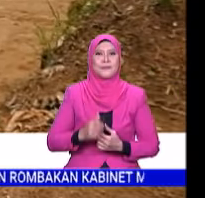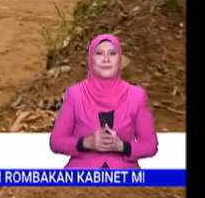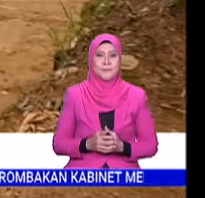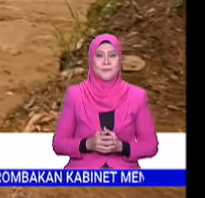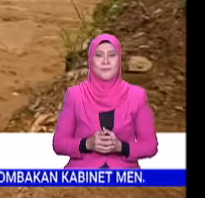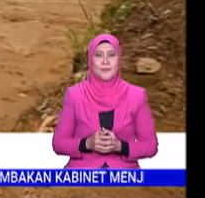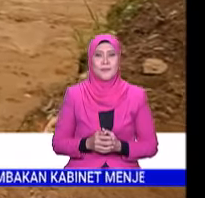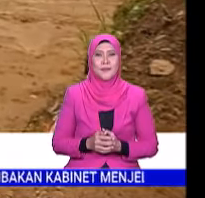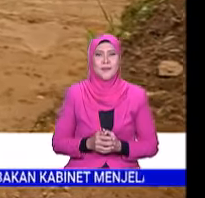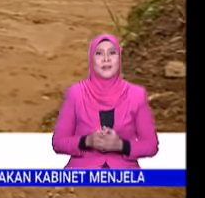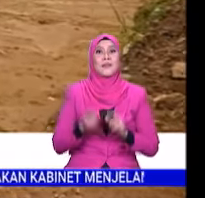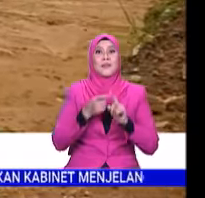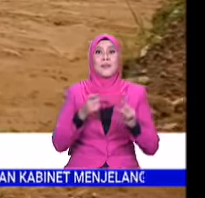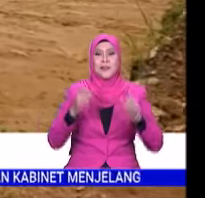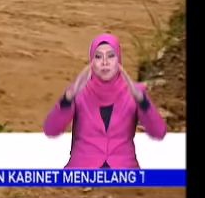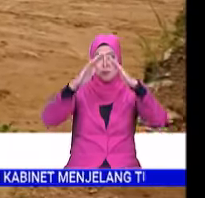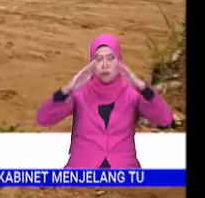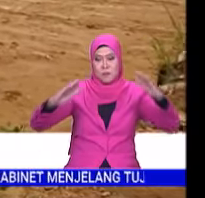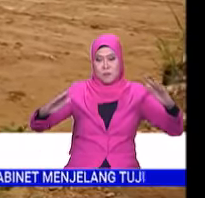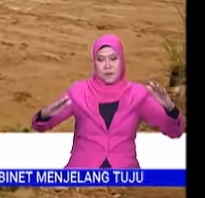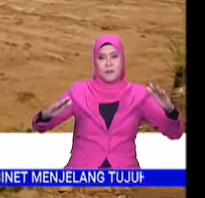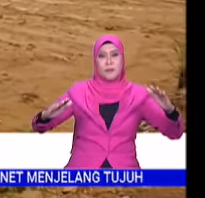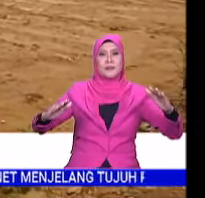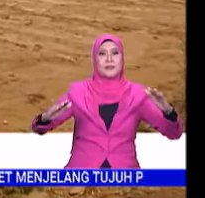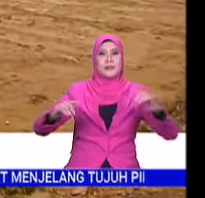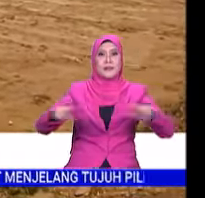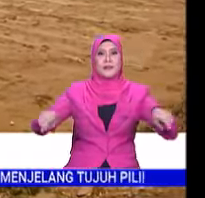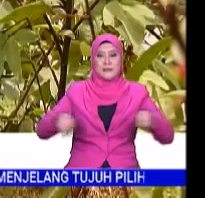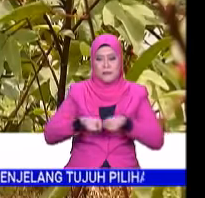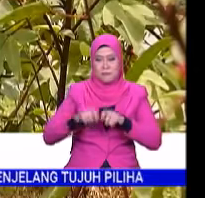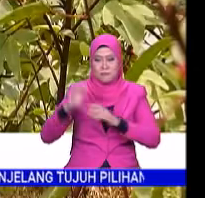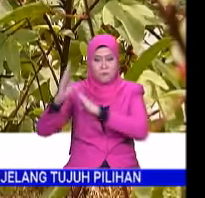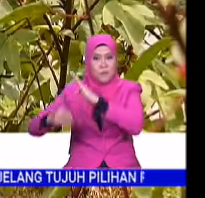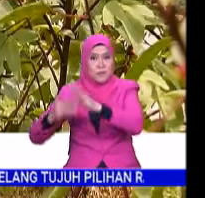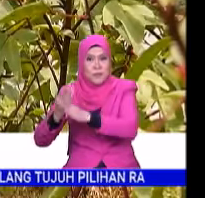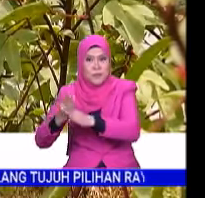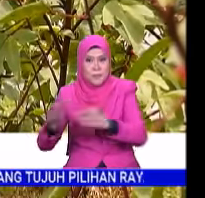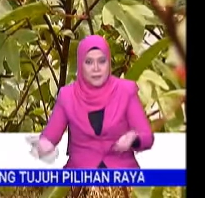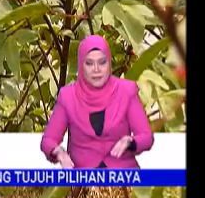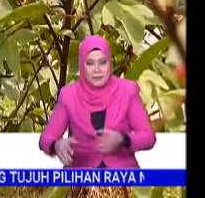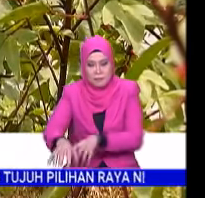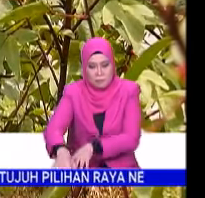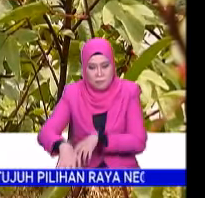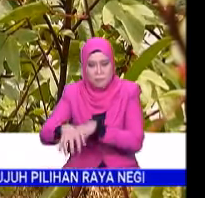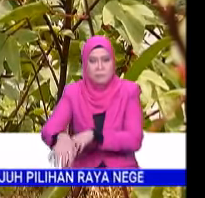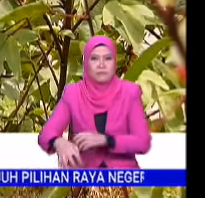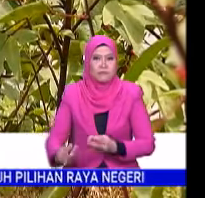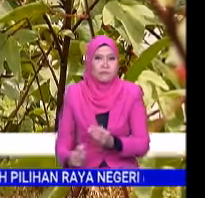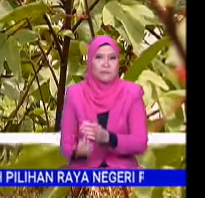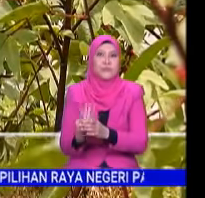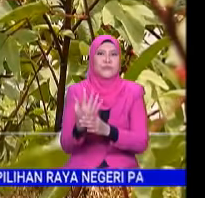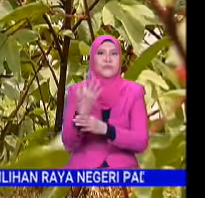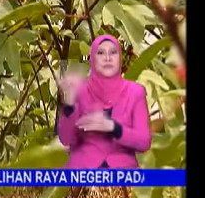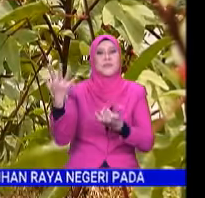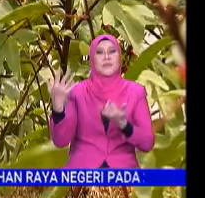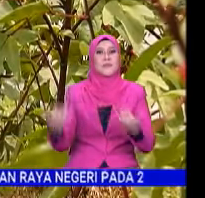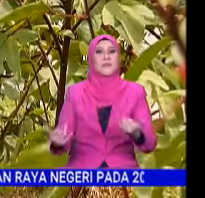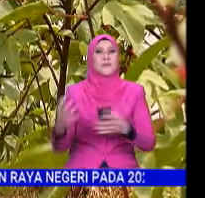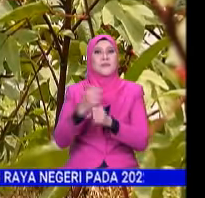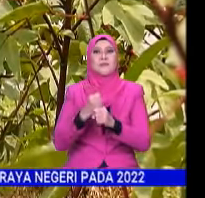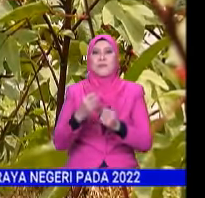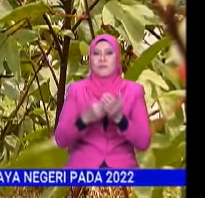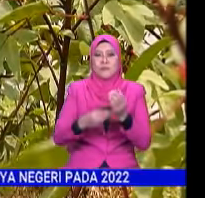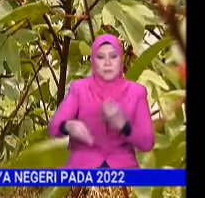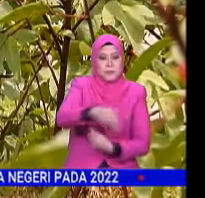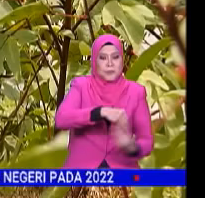sendiri. Dari berbumbungkan langit, berpaksikan bumi, kini golongan itu mampu hidup selesa dengan pendapatan daripada ladang